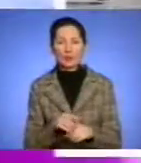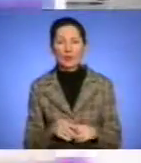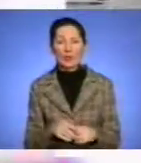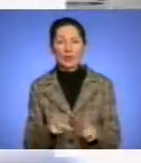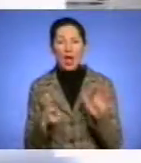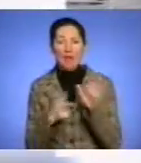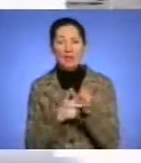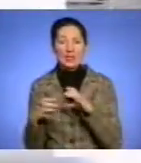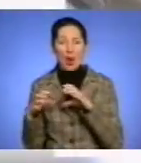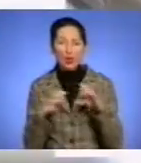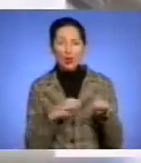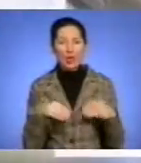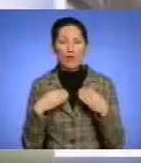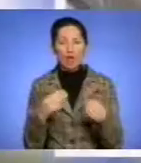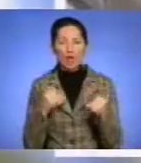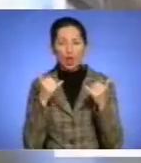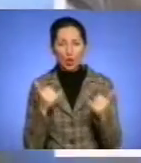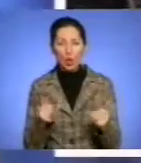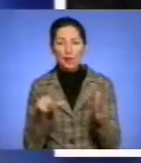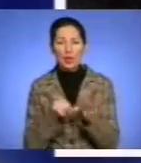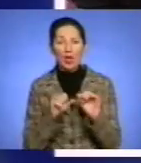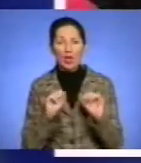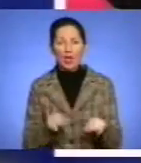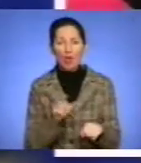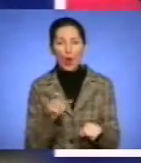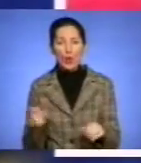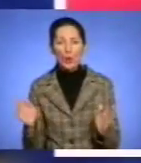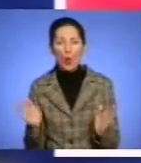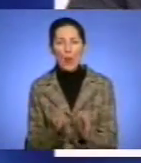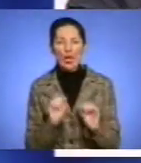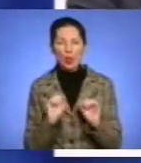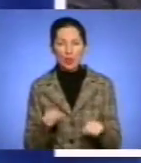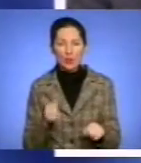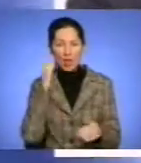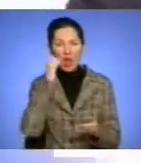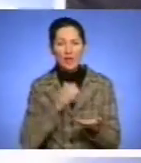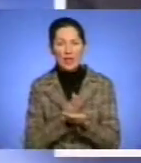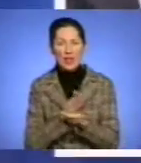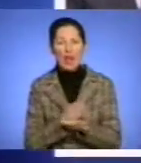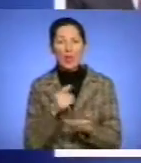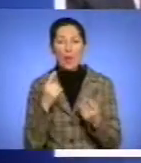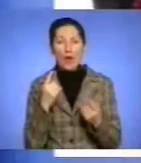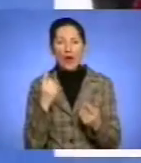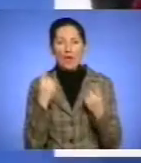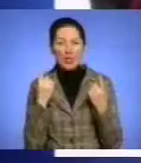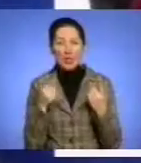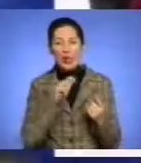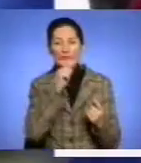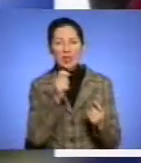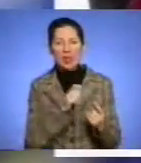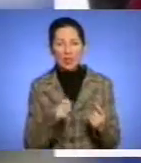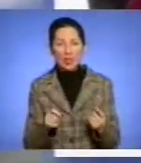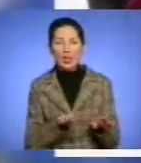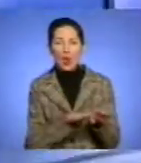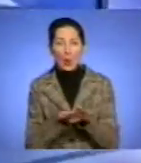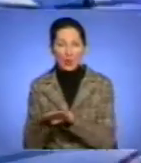8 автомобілів вручили сьогодні представники влади людям з обмеженими можливостями, ветеранам Великої Вітчизняної війни та прирівненим до них